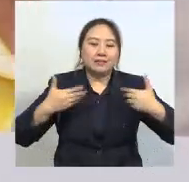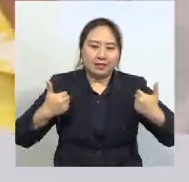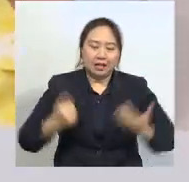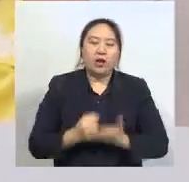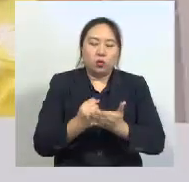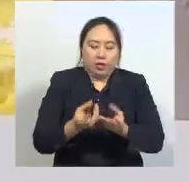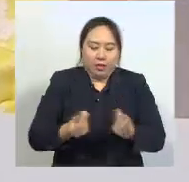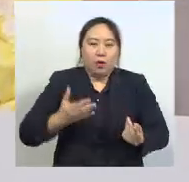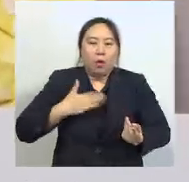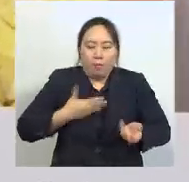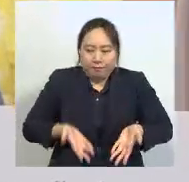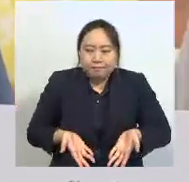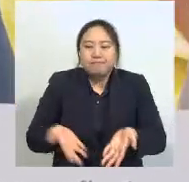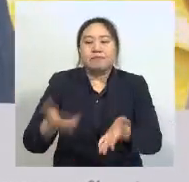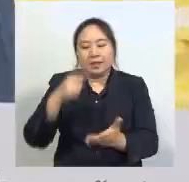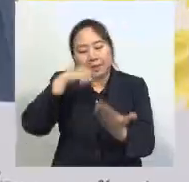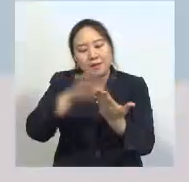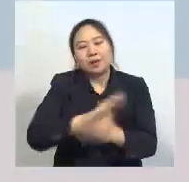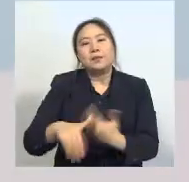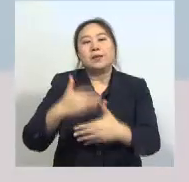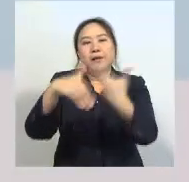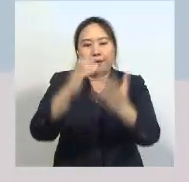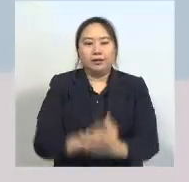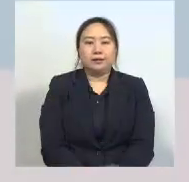ของการเสียสละที่ดินเพื่อการพัฒนาประเทศ